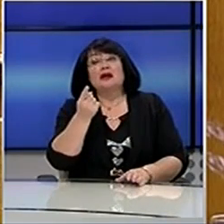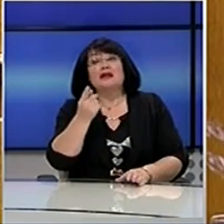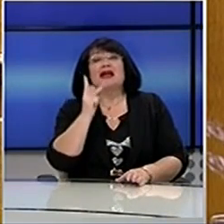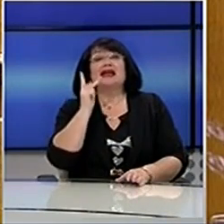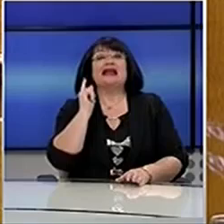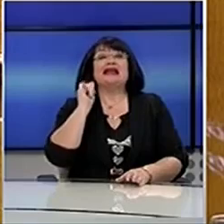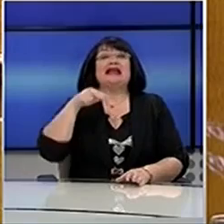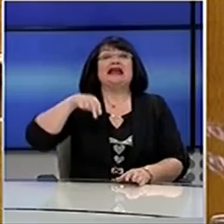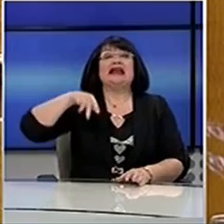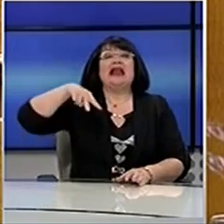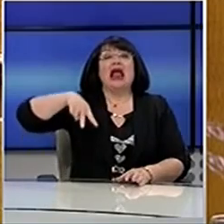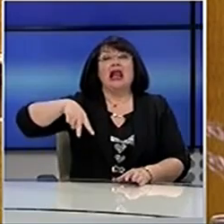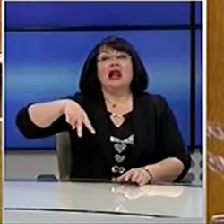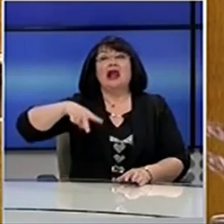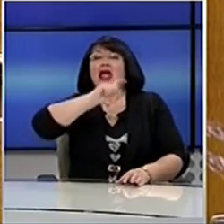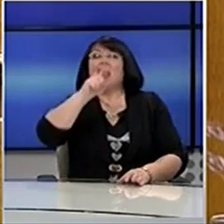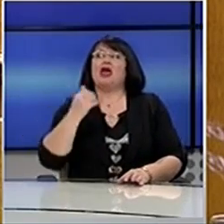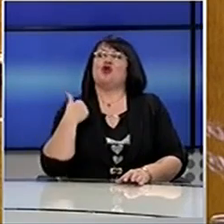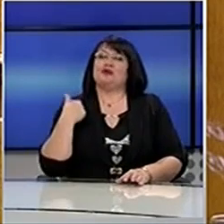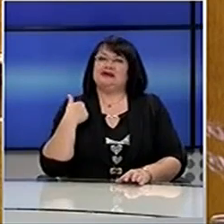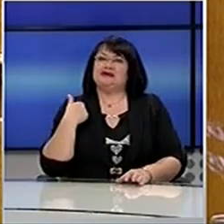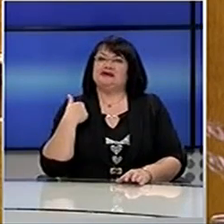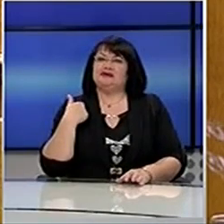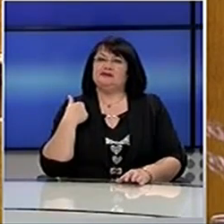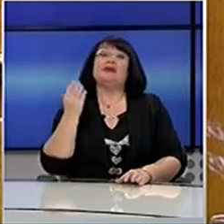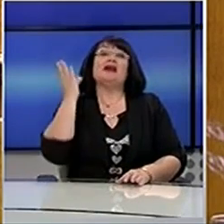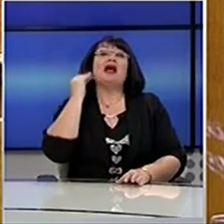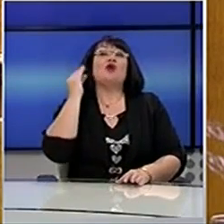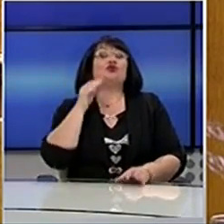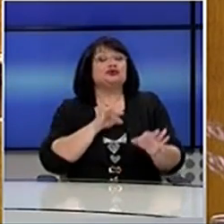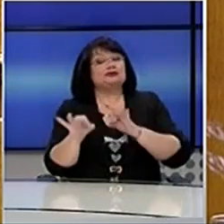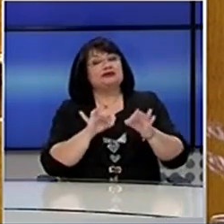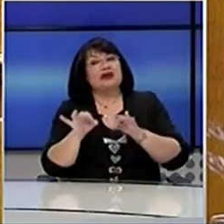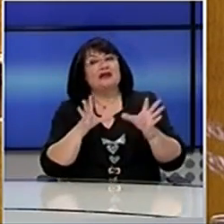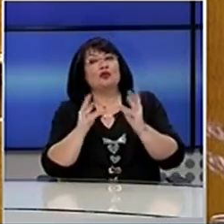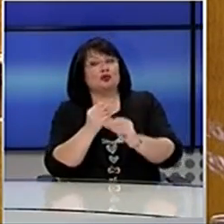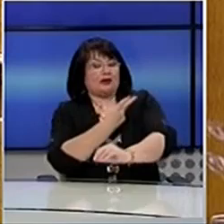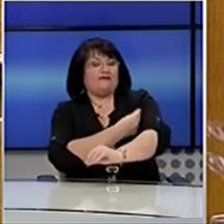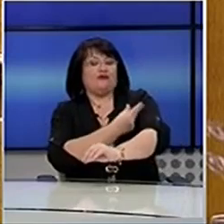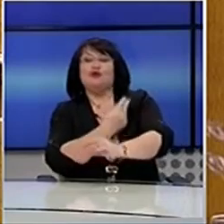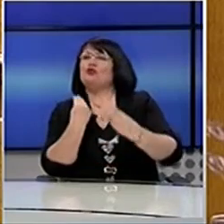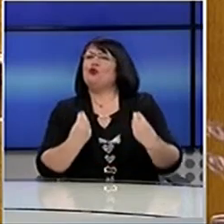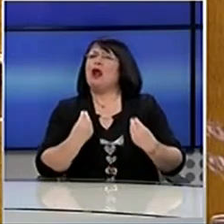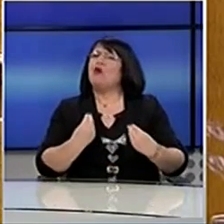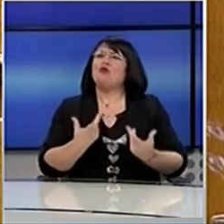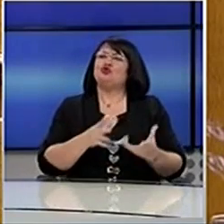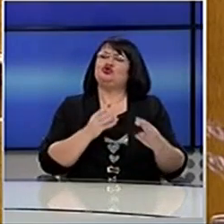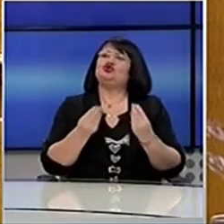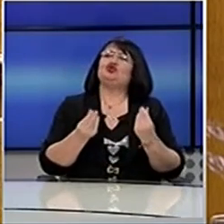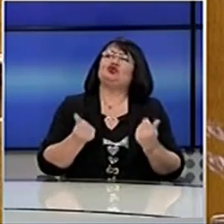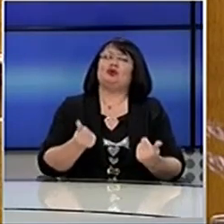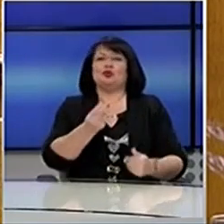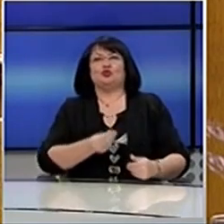Κινάλ, να ακούσει τις απόψεις κομμάτων για το πώς αυτό το σχέδιο μπορεί να γίνει ακόμα καλύτερο και